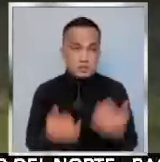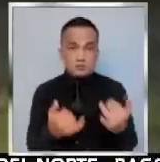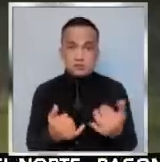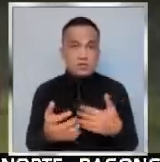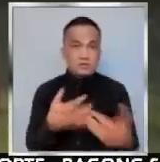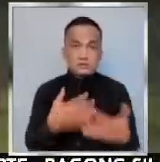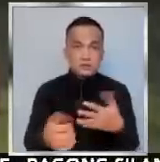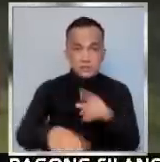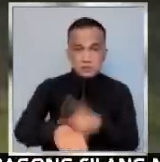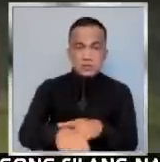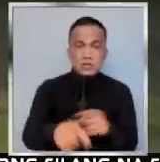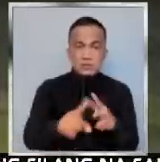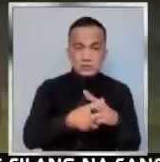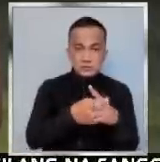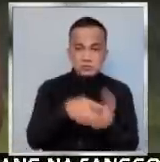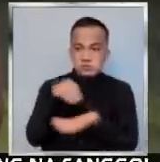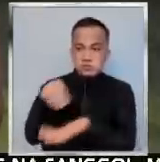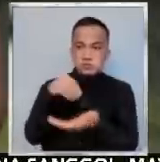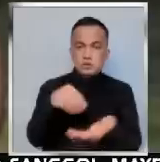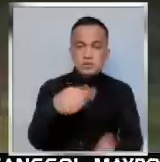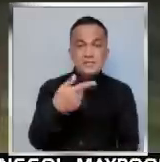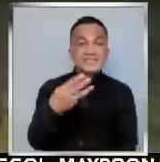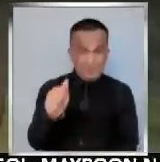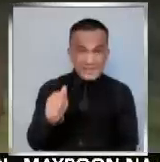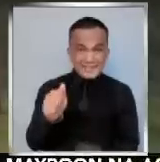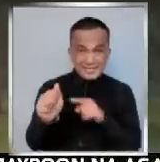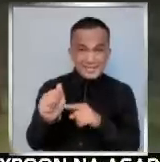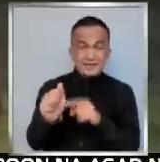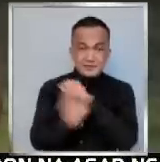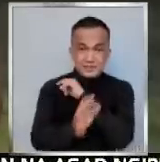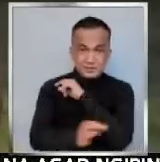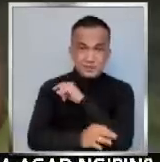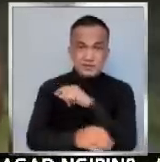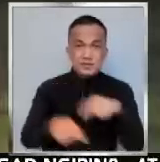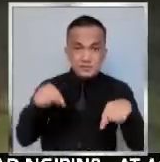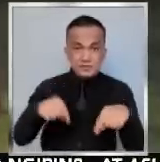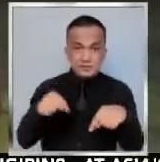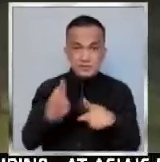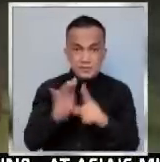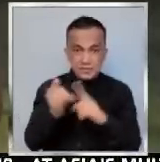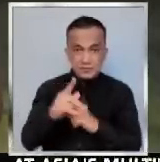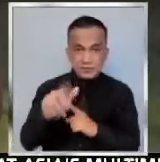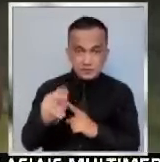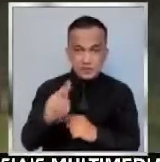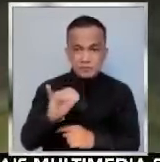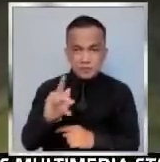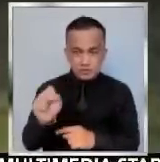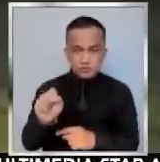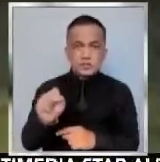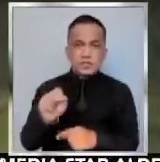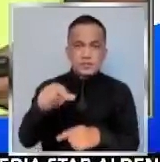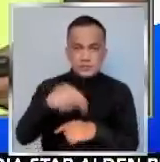relief operation ng GMA Kapuso Foundation dito sa Barangay Poblasyon, Burdeos, Quezon.